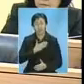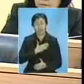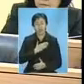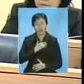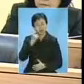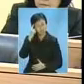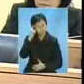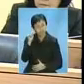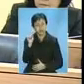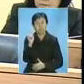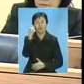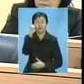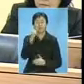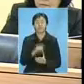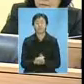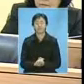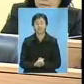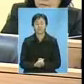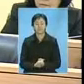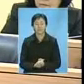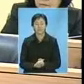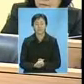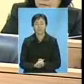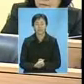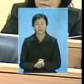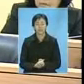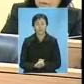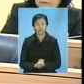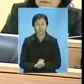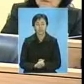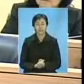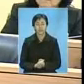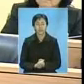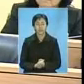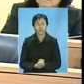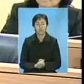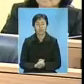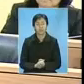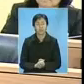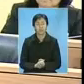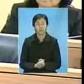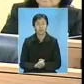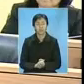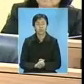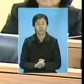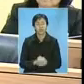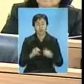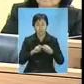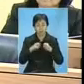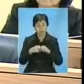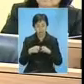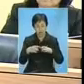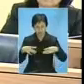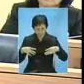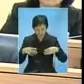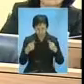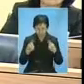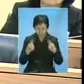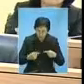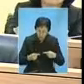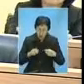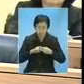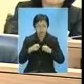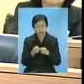ดที่มองเห็นเป็นปรากฏการณ์ความขัดแย้งของโลกนี้ไม่ใ